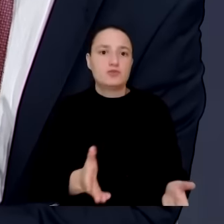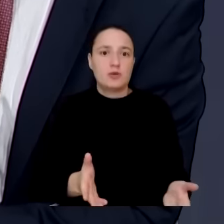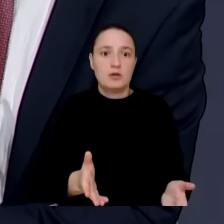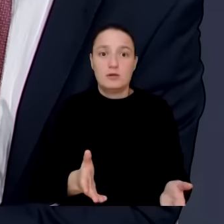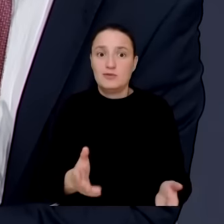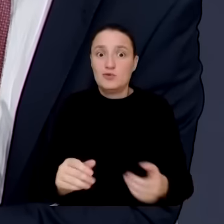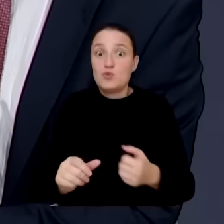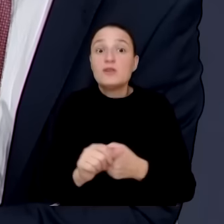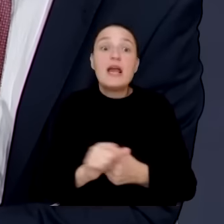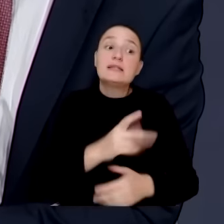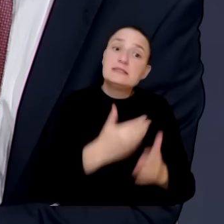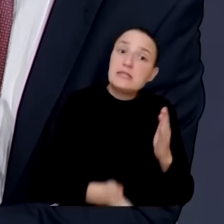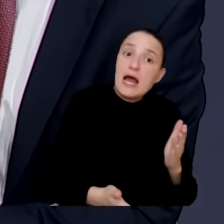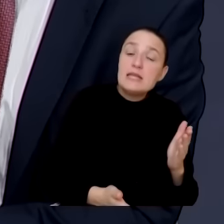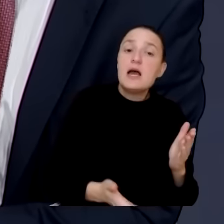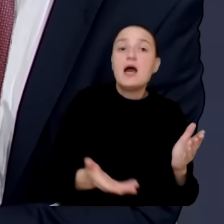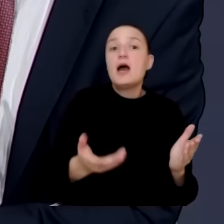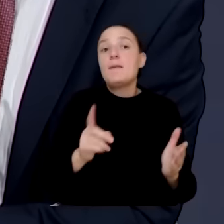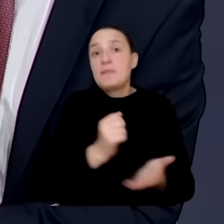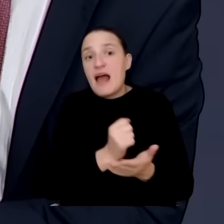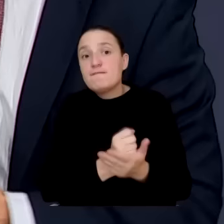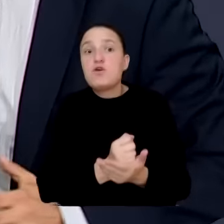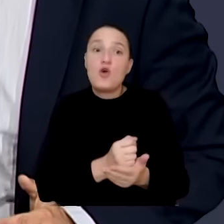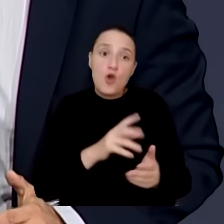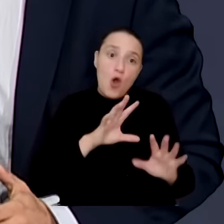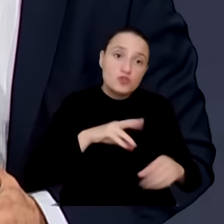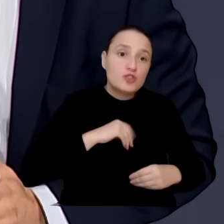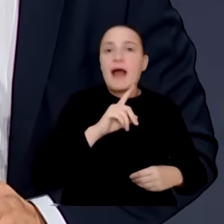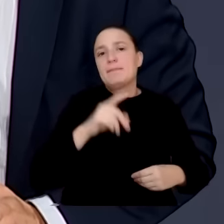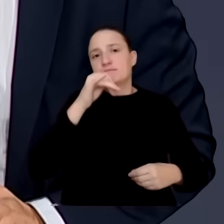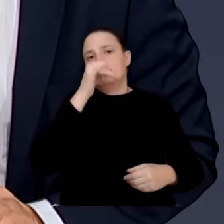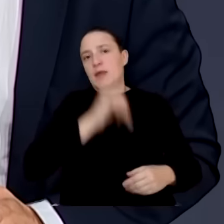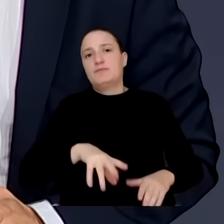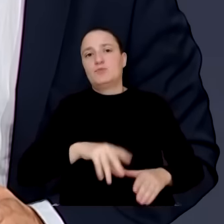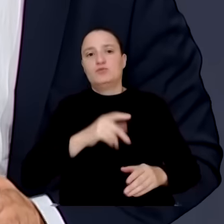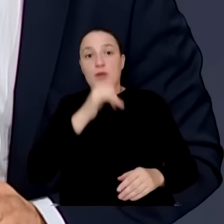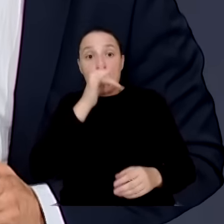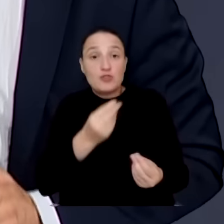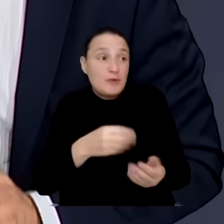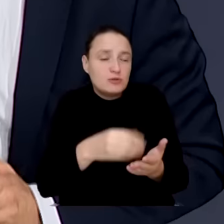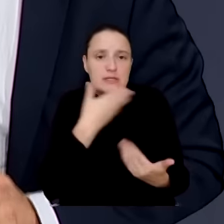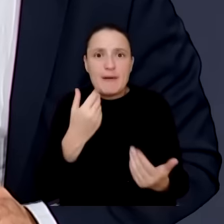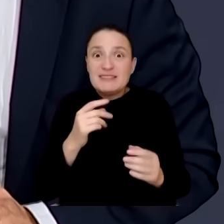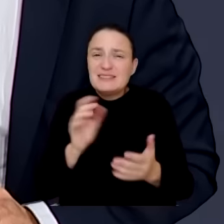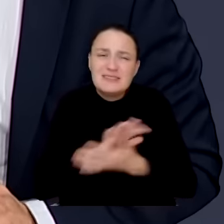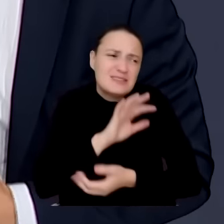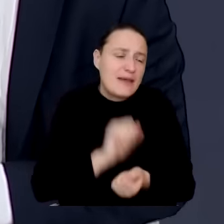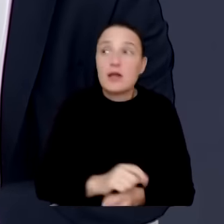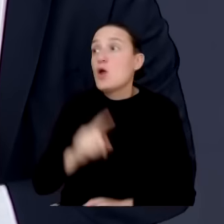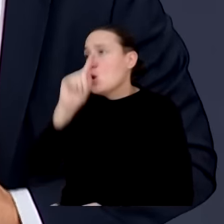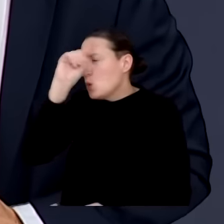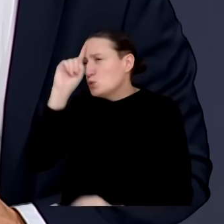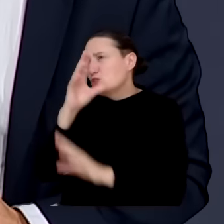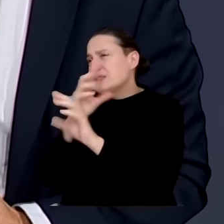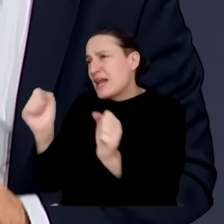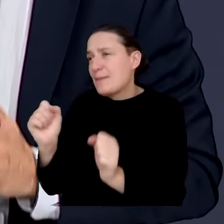że pan utracił prawo do tego żeby dostać no ale my nie wypłacimy bo nie mamy pieniędzy to jest skandal ogromny to są ludzkie dramaty ja widziałem